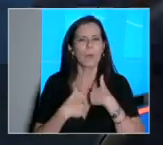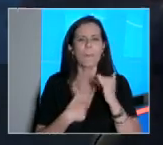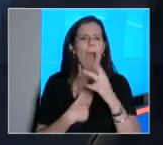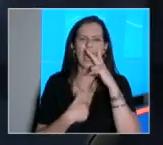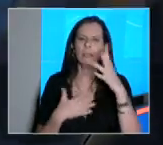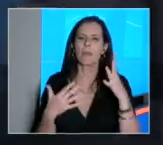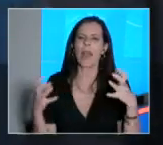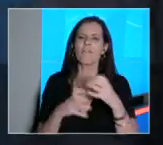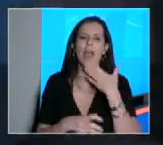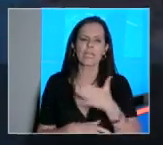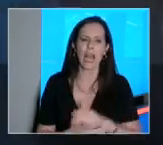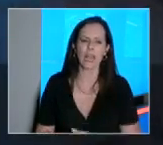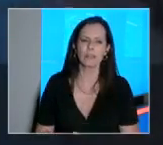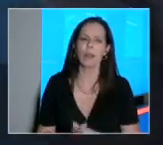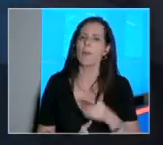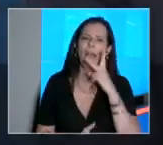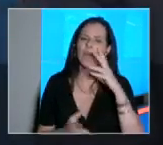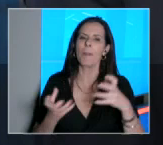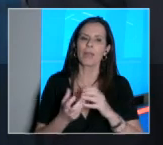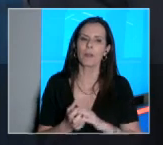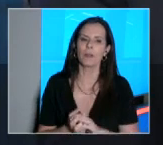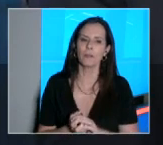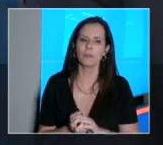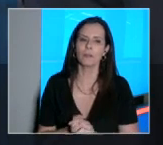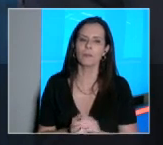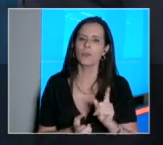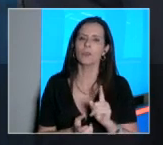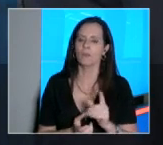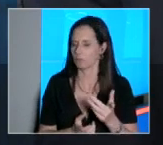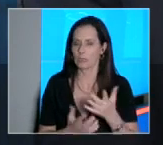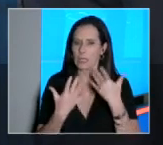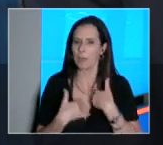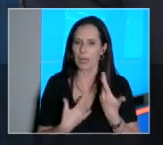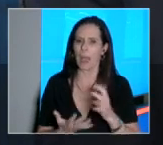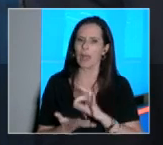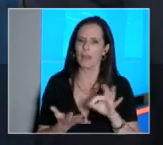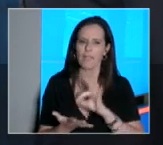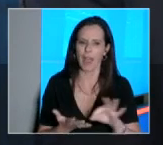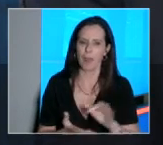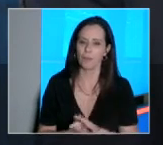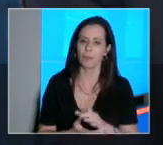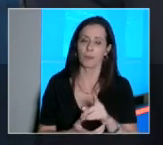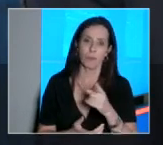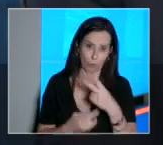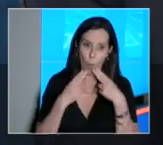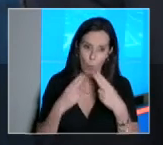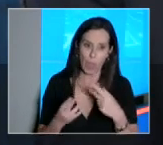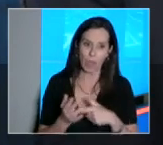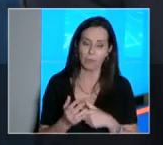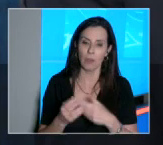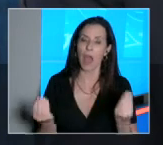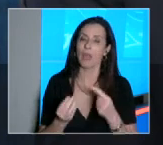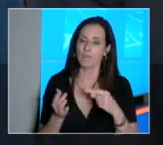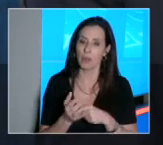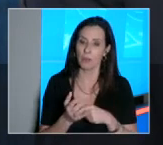מה ראית בחברה הישראלית, סורי, מה ראית בחברה הישראלית, טובת מי שלא קרא את המאמר. באופן כללי,